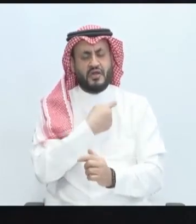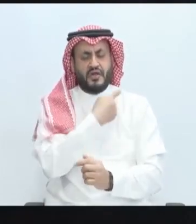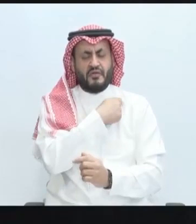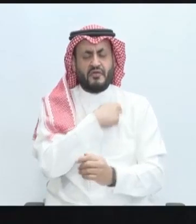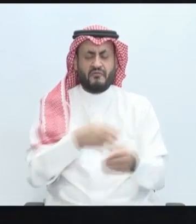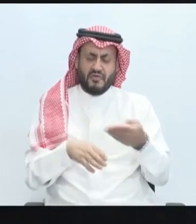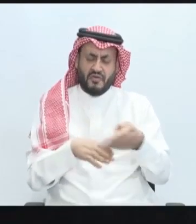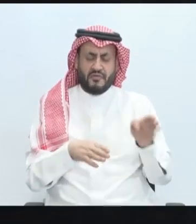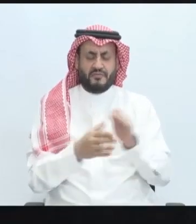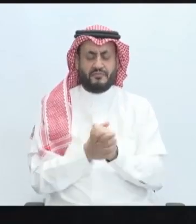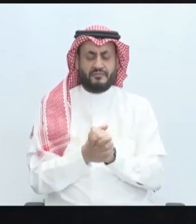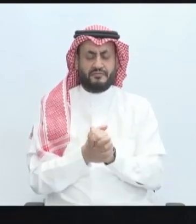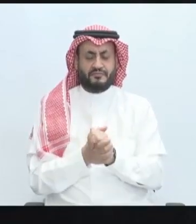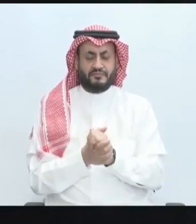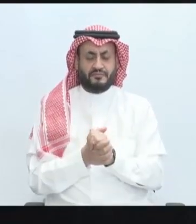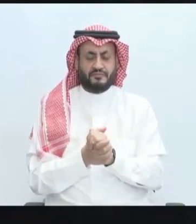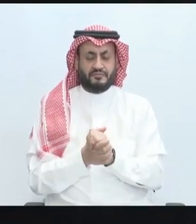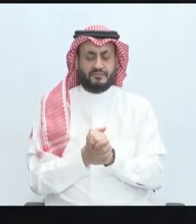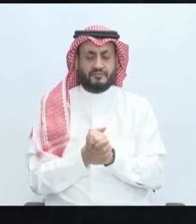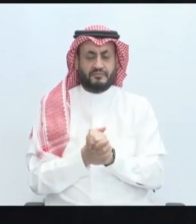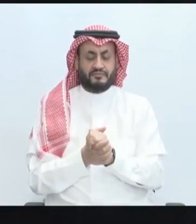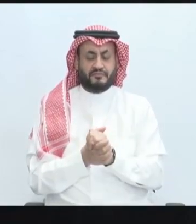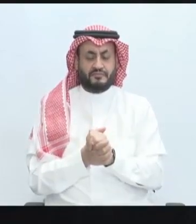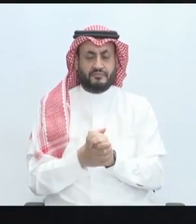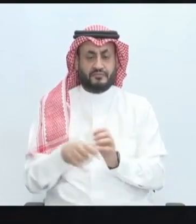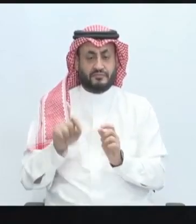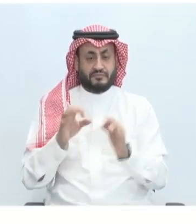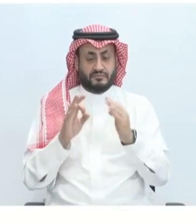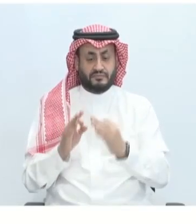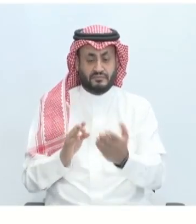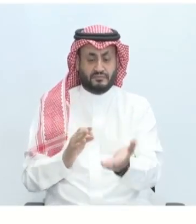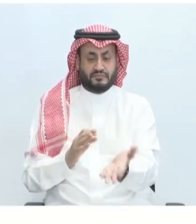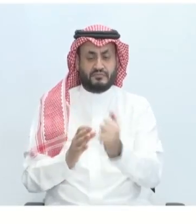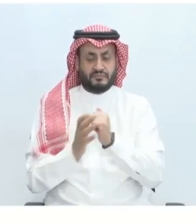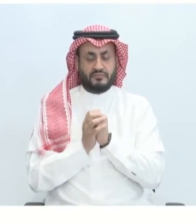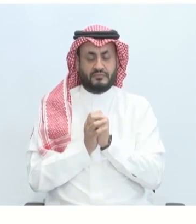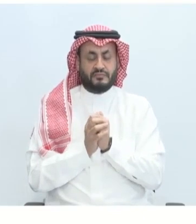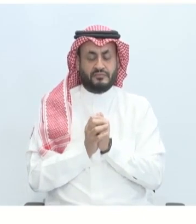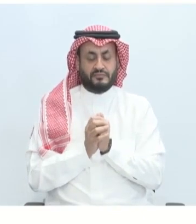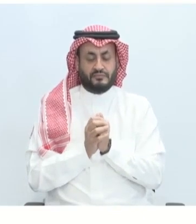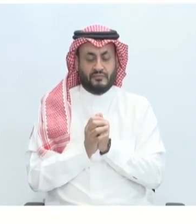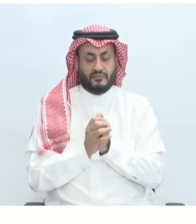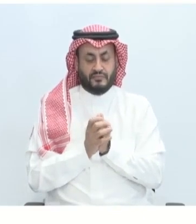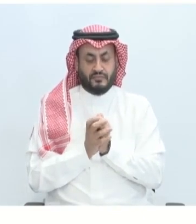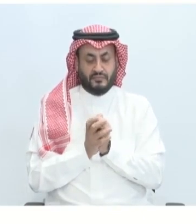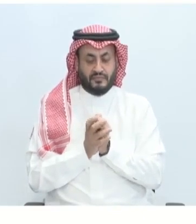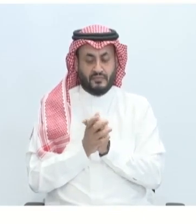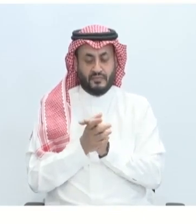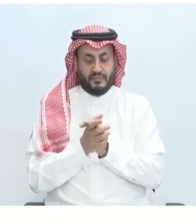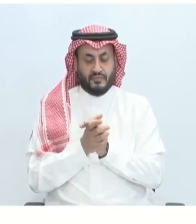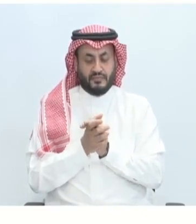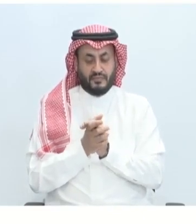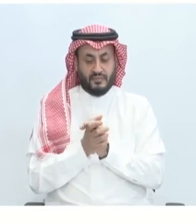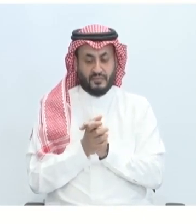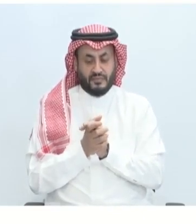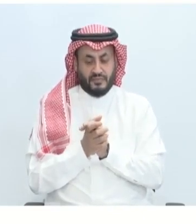لمغفره الله لك احسنتم في قوله عز وجل يا ايها الذين امنوا ان من ازواجكم واولادكم